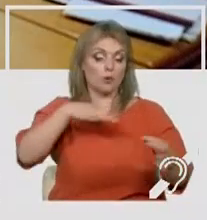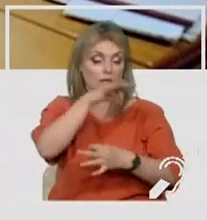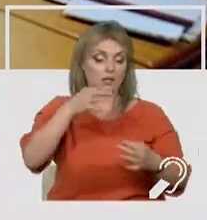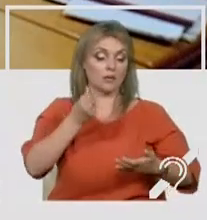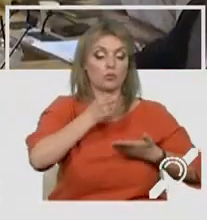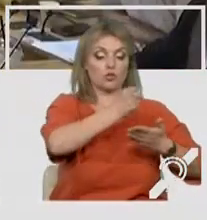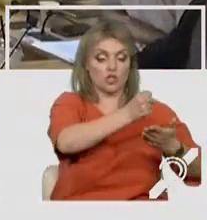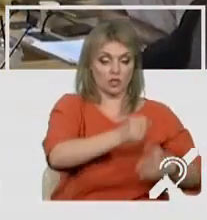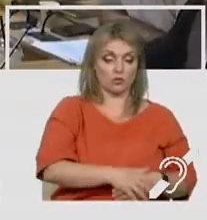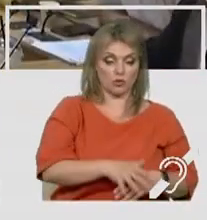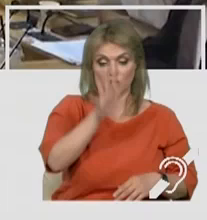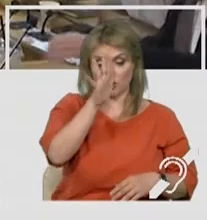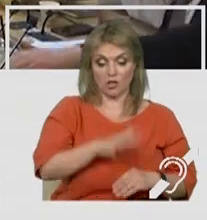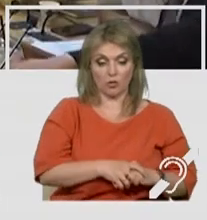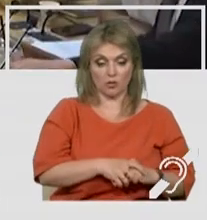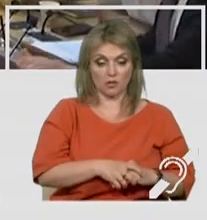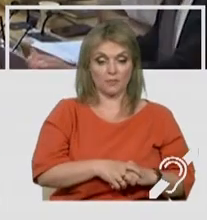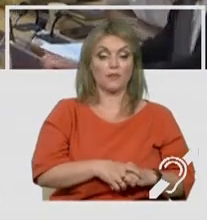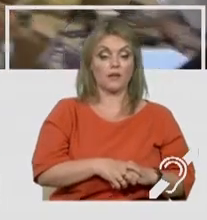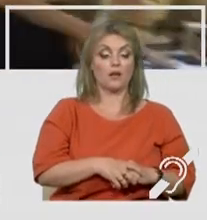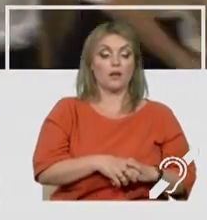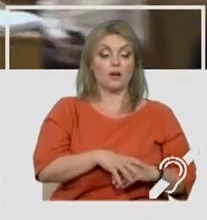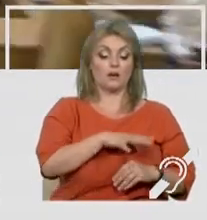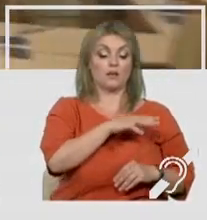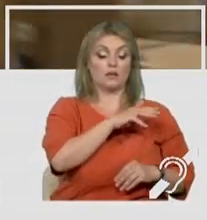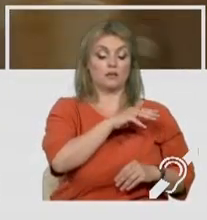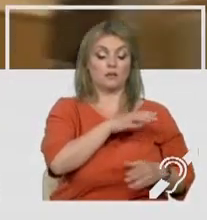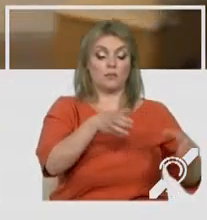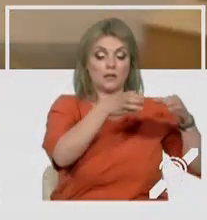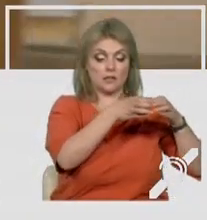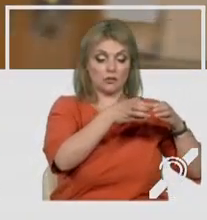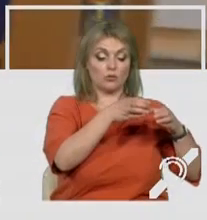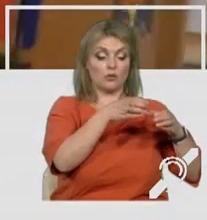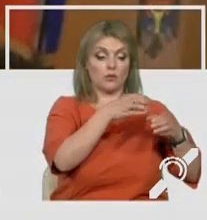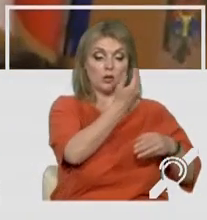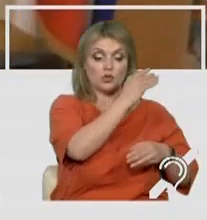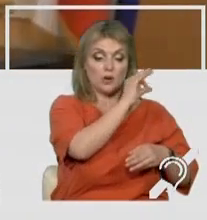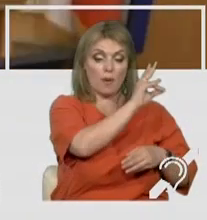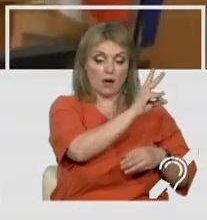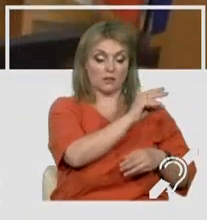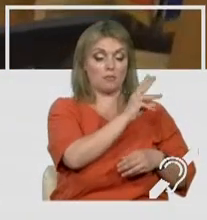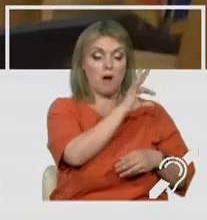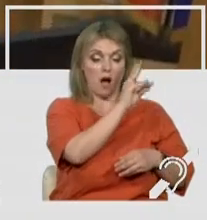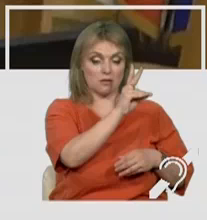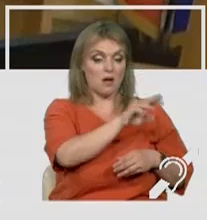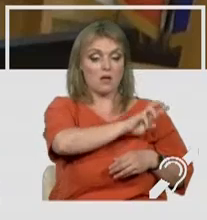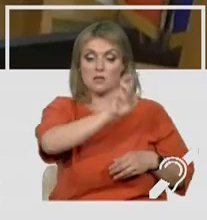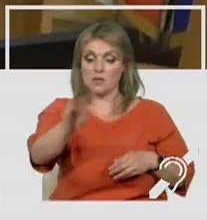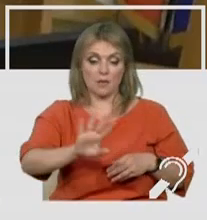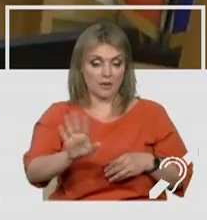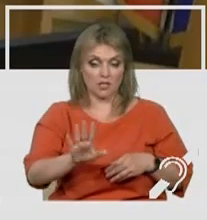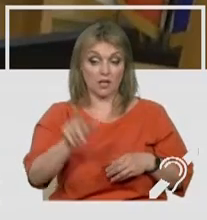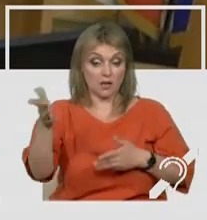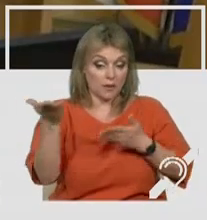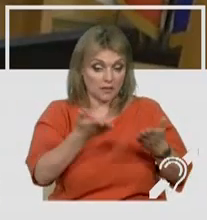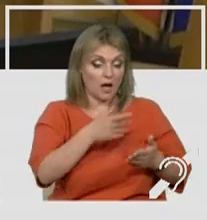municipiul Chișinău. Asta după ce consilierii Partidului Mișcarea Alternativă Națională nu au dat curs invitației, iar numărul de aleși a